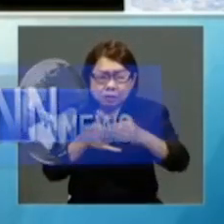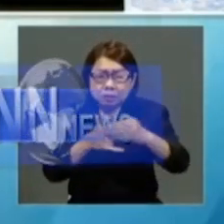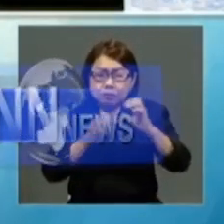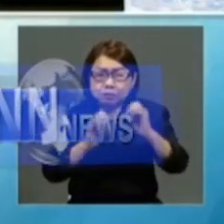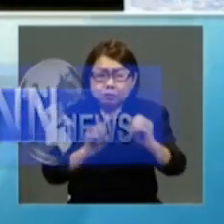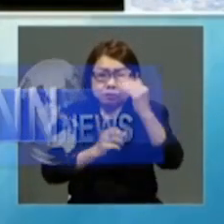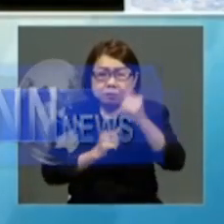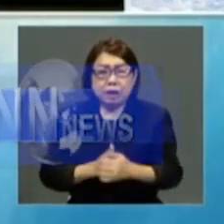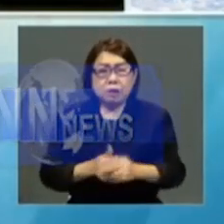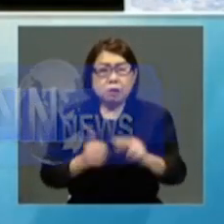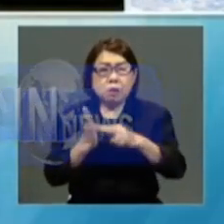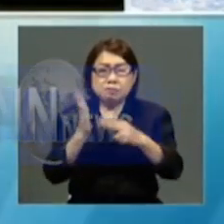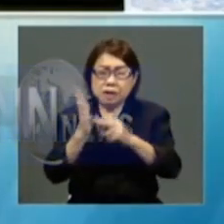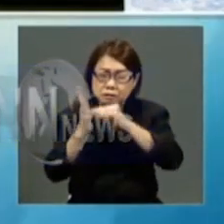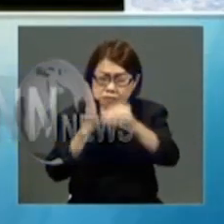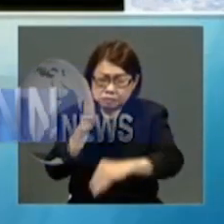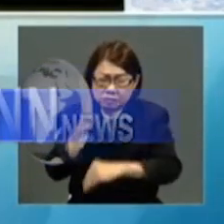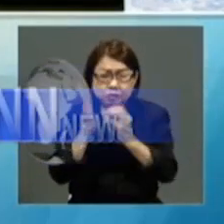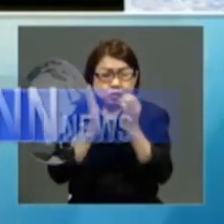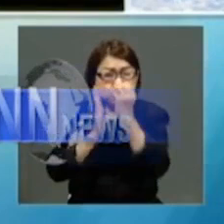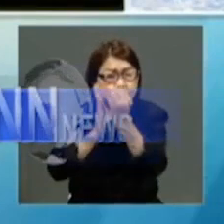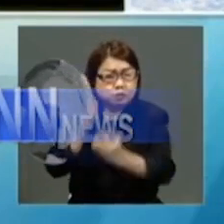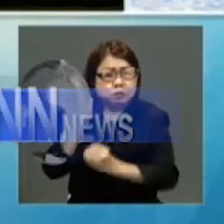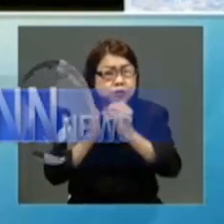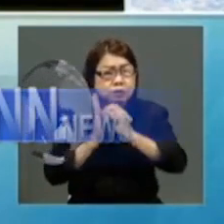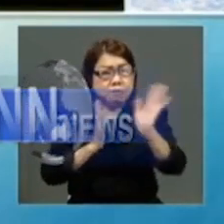14,538,639 ครั้งเช็คเอาท์